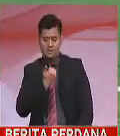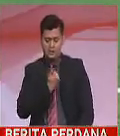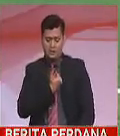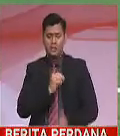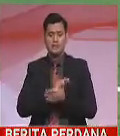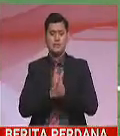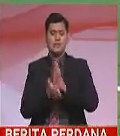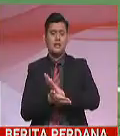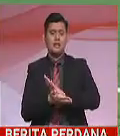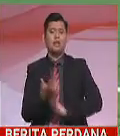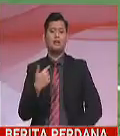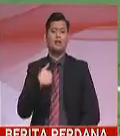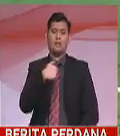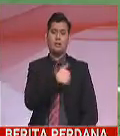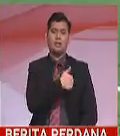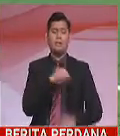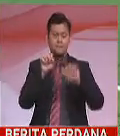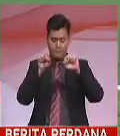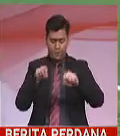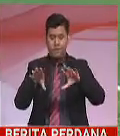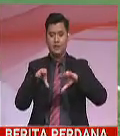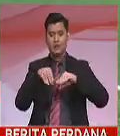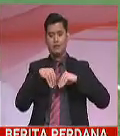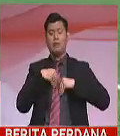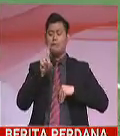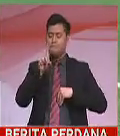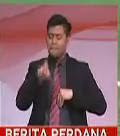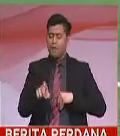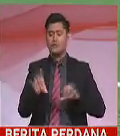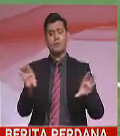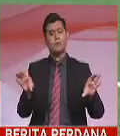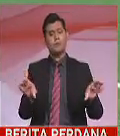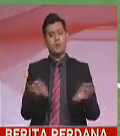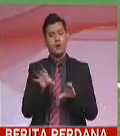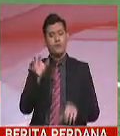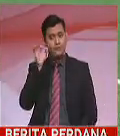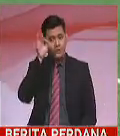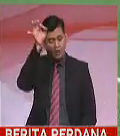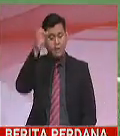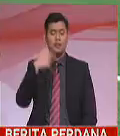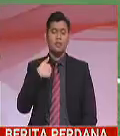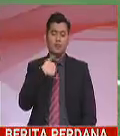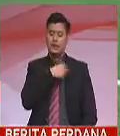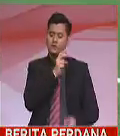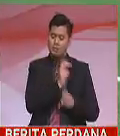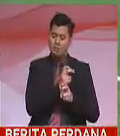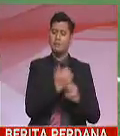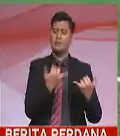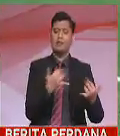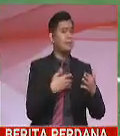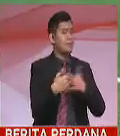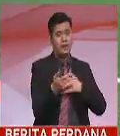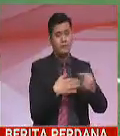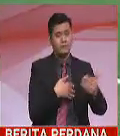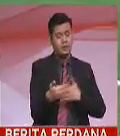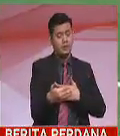soon or later kita pun kena buat juga in the future. So better kita struggle now macam mana nak